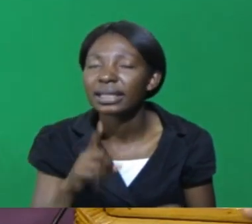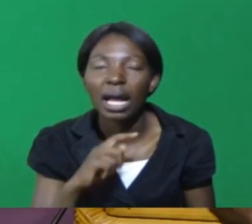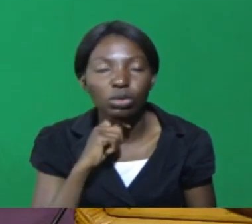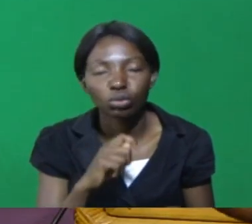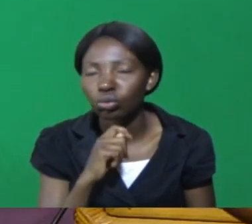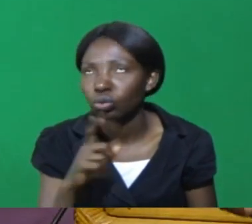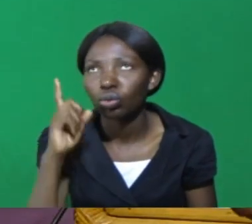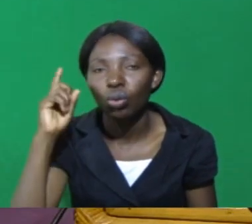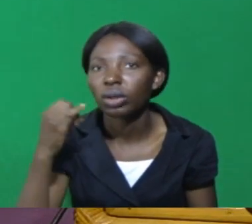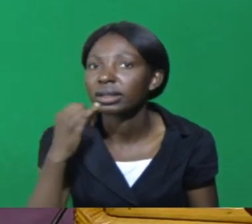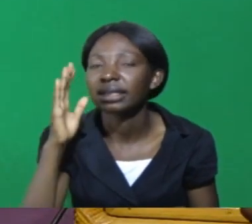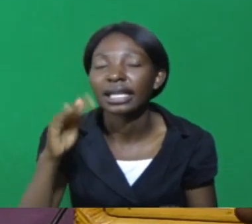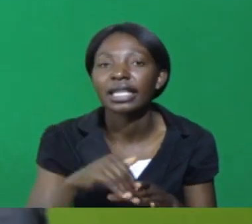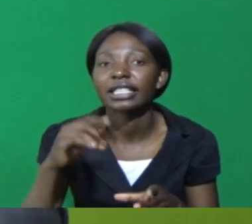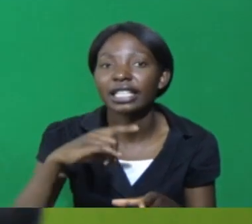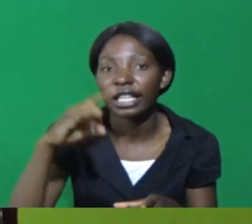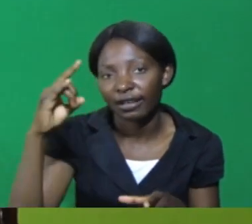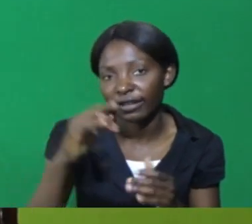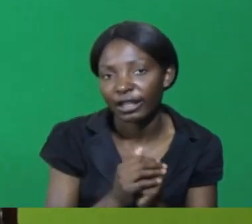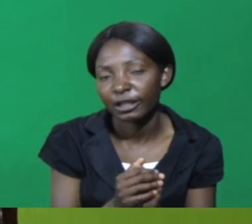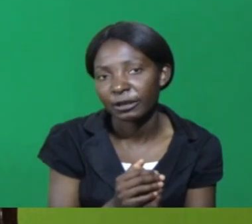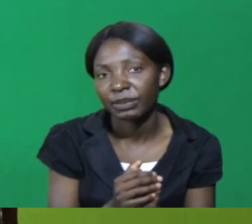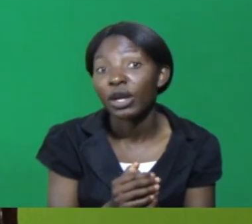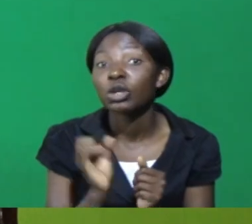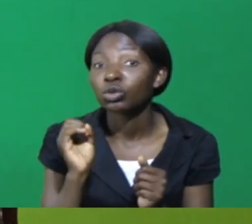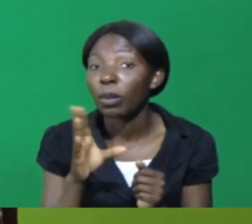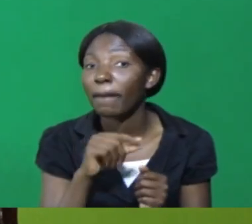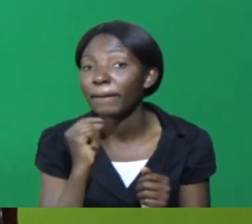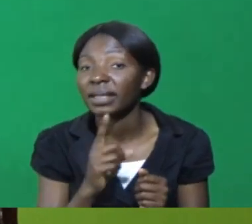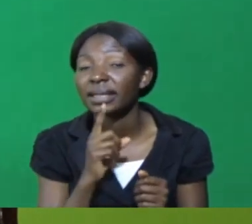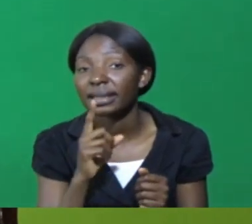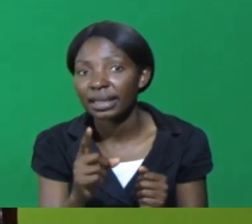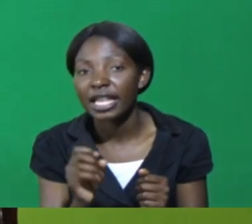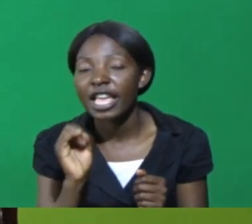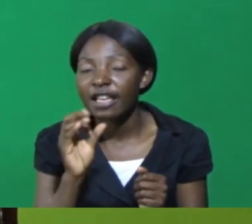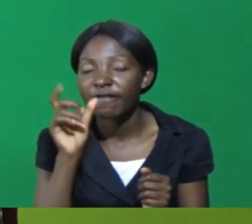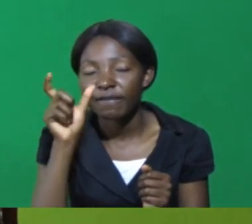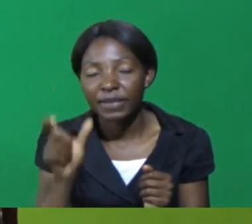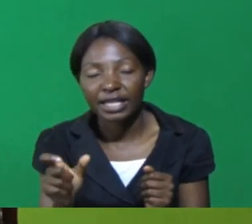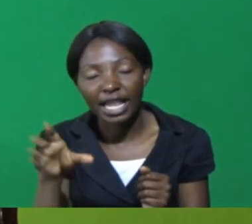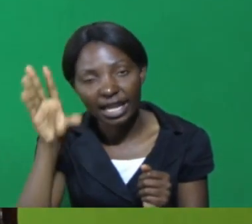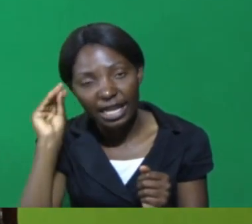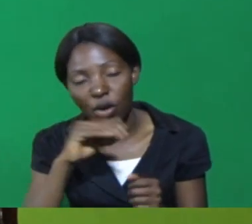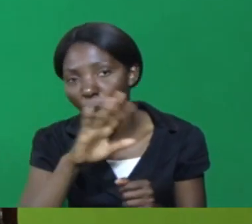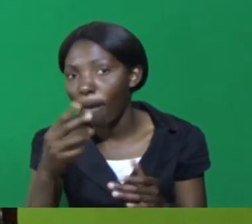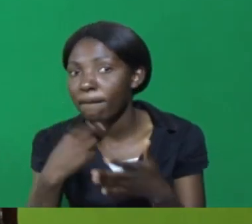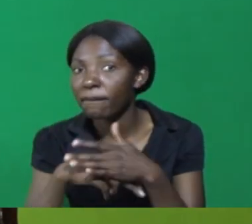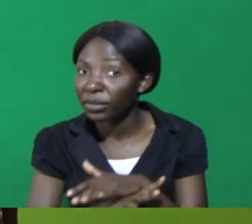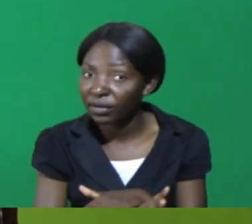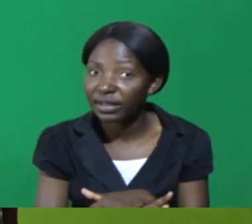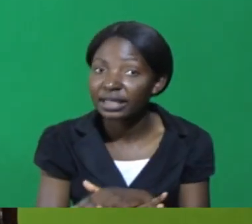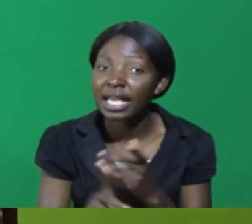ariko Mwari anotonga. Kana ndakunzwai zvakanaka mufundisi kuti imimi munhu kana achidzidza zviprofita zvese izvi onyatsoona